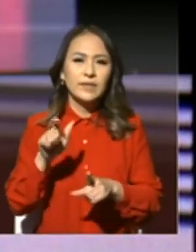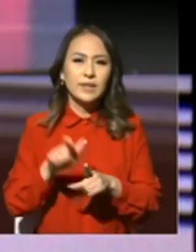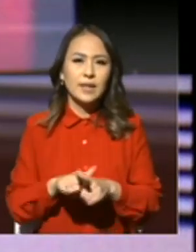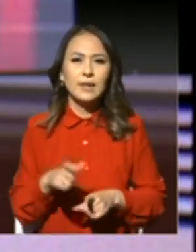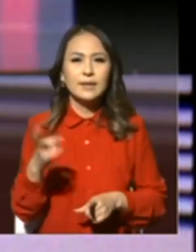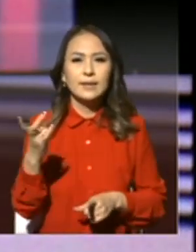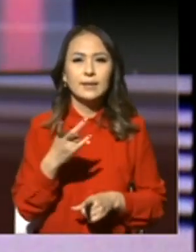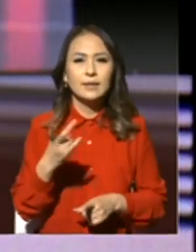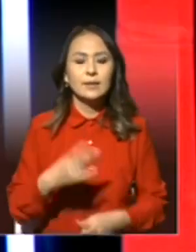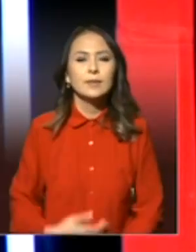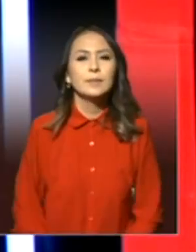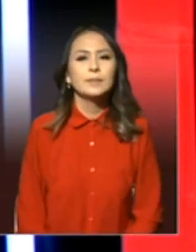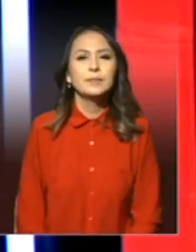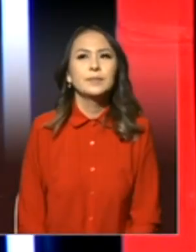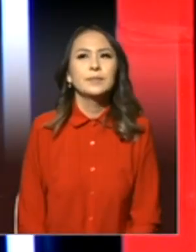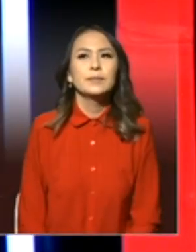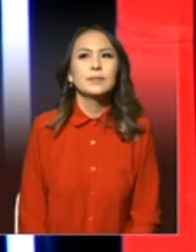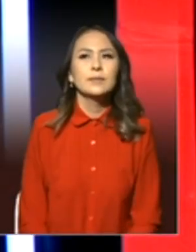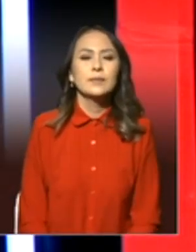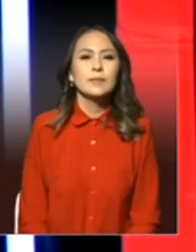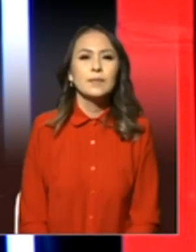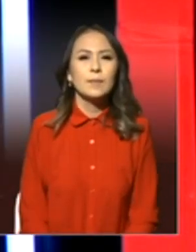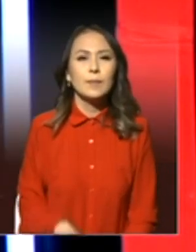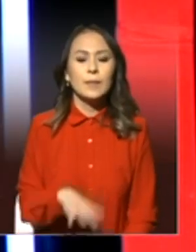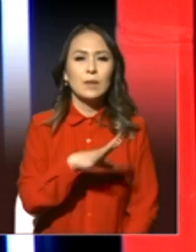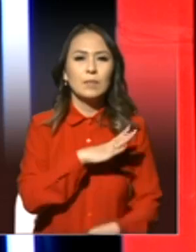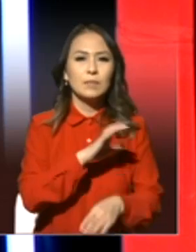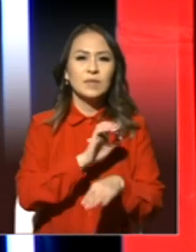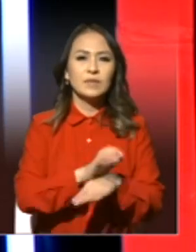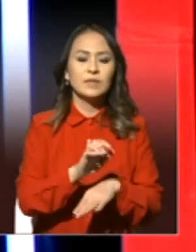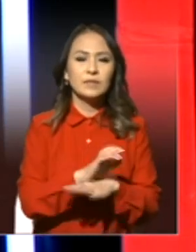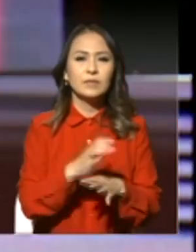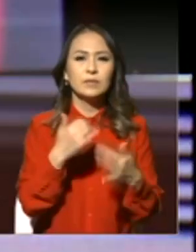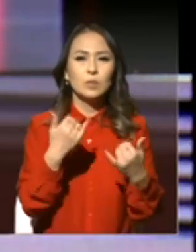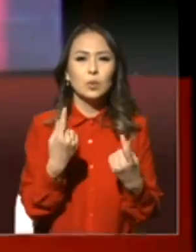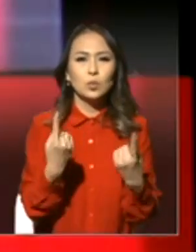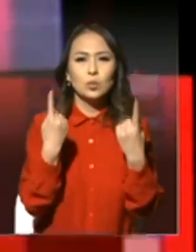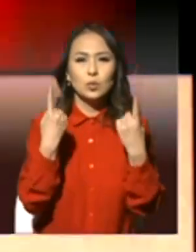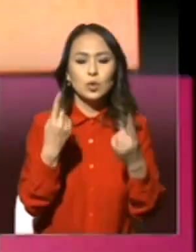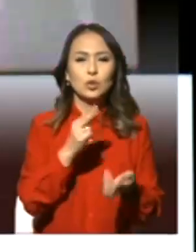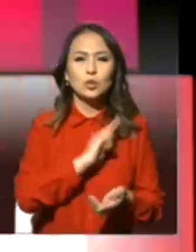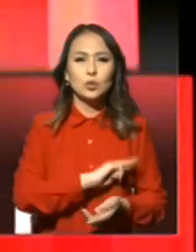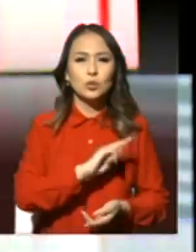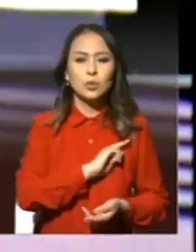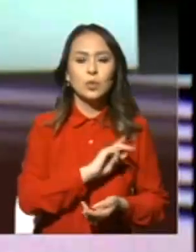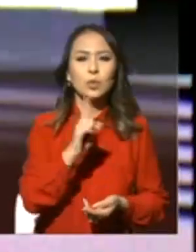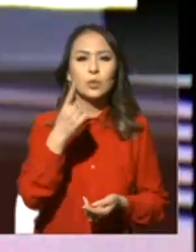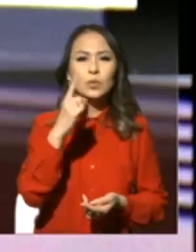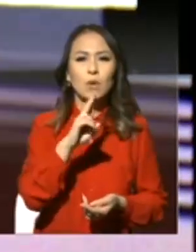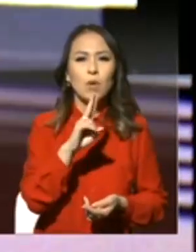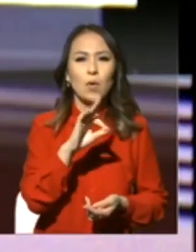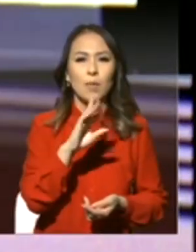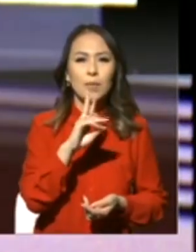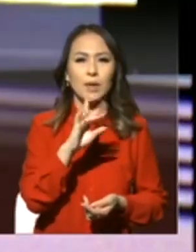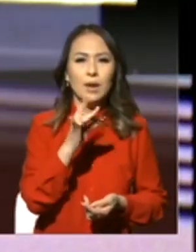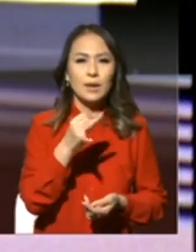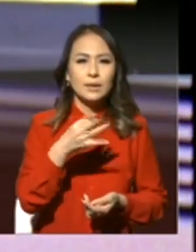Өңірлерді кооперацияны дамыту үшін триллиондап ақша бөлінген жатыр ғой. Иә, но өте үлкен жұмыс. Неге десеңіз, кооперацияны екі